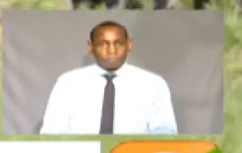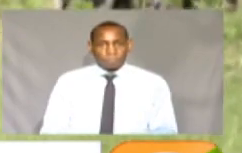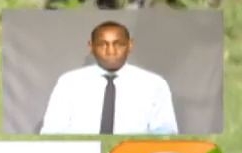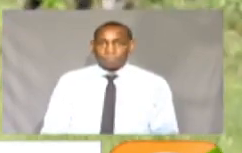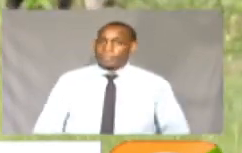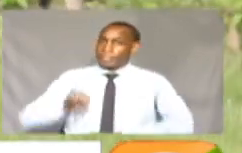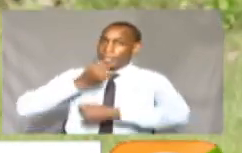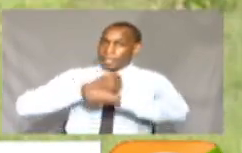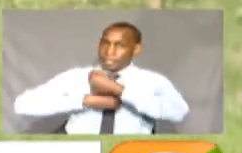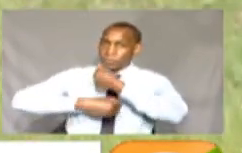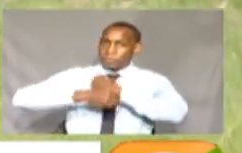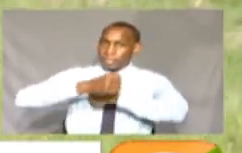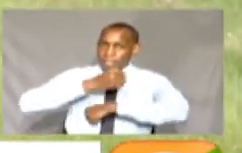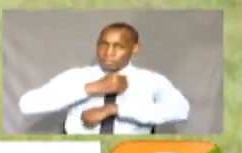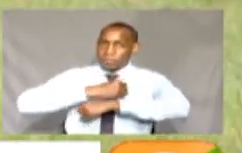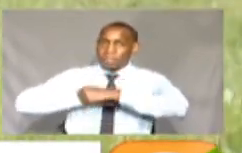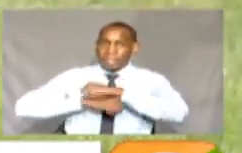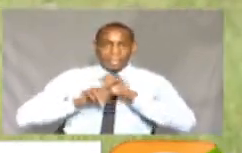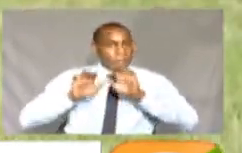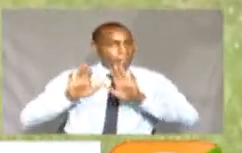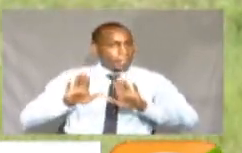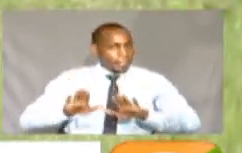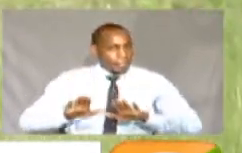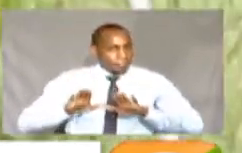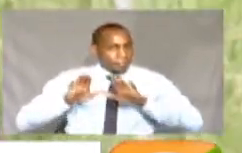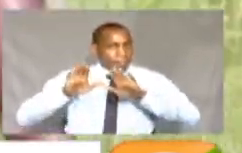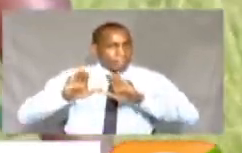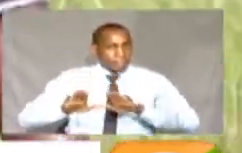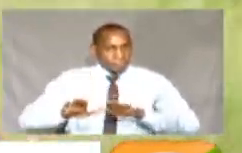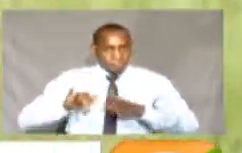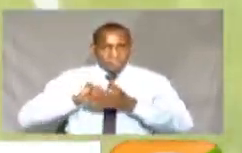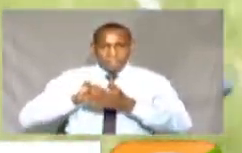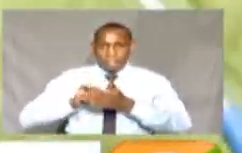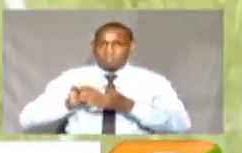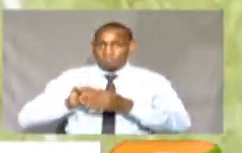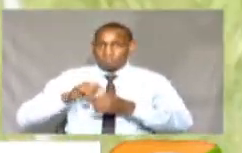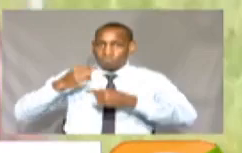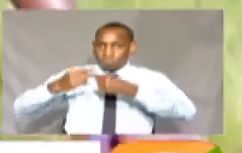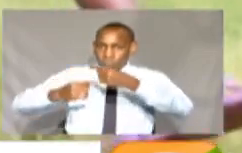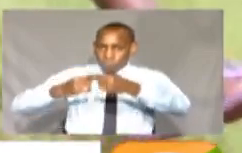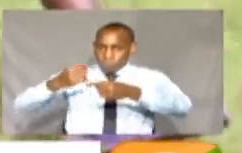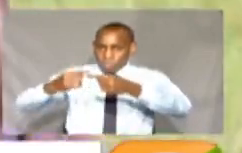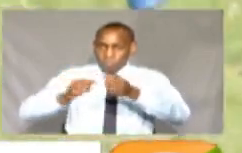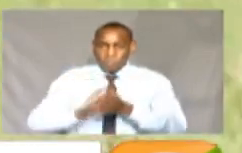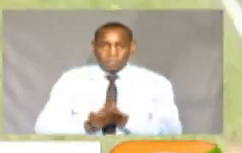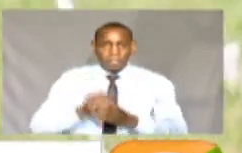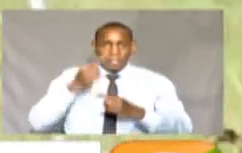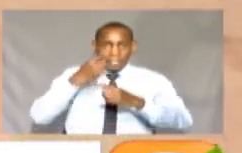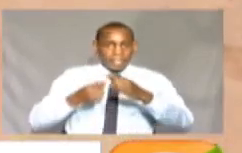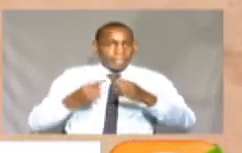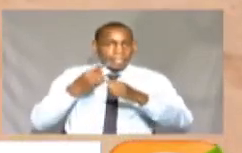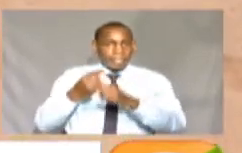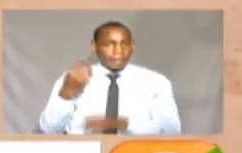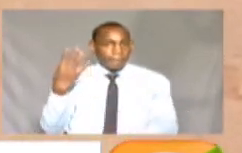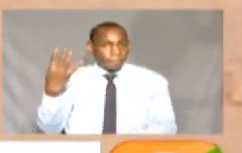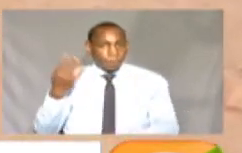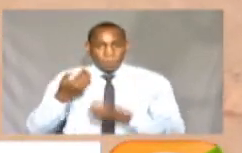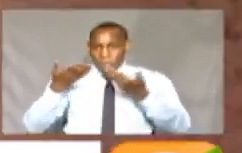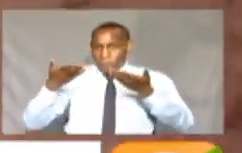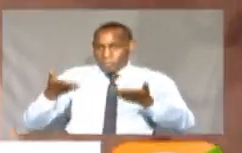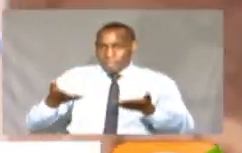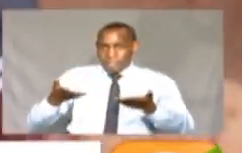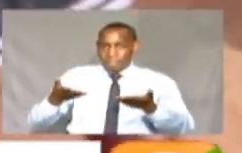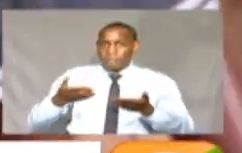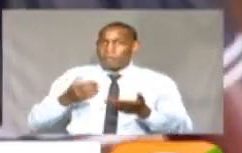Ni hatua zenye utaratibu na uangalifu mkuu anazopiga Kate Atenge. Kwa miaka minne sasa, Kate